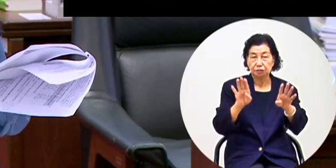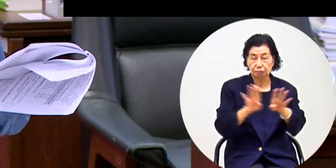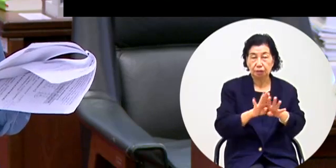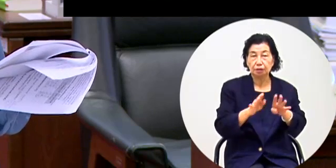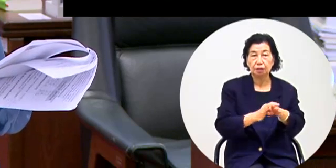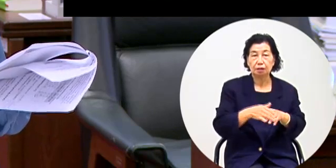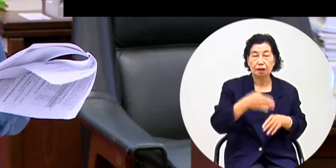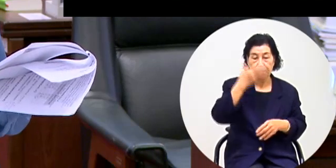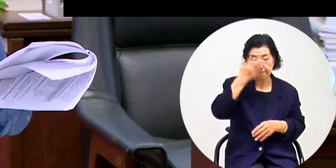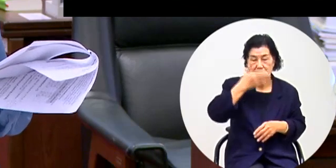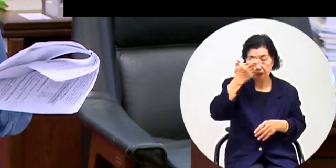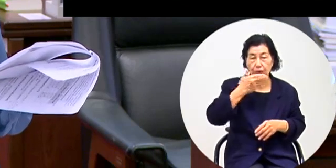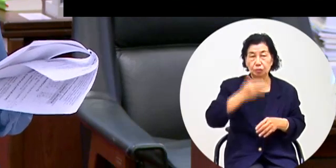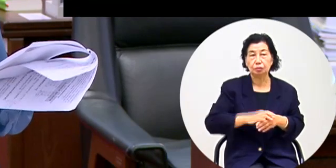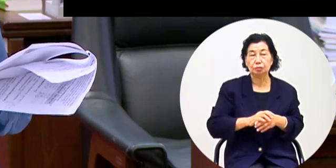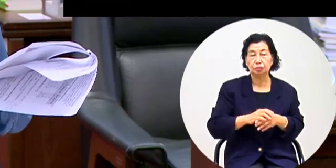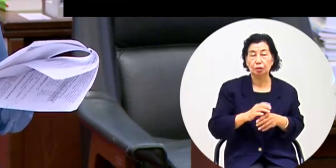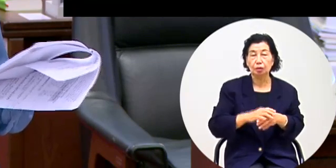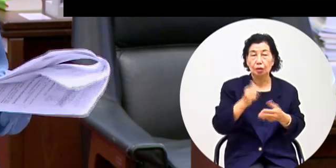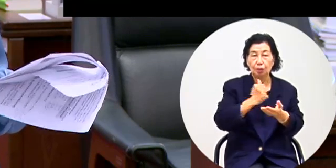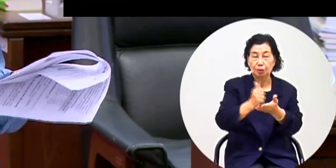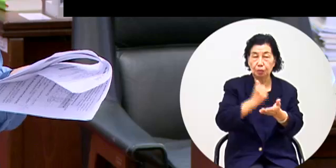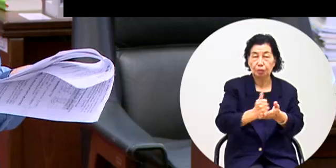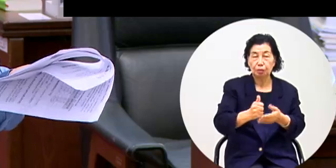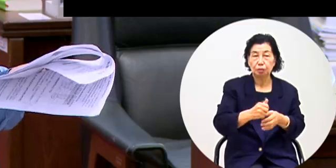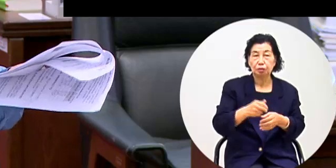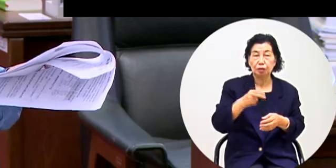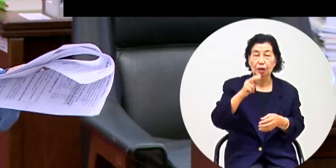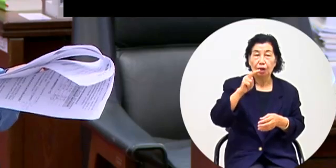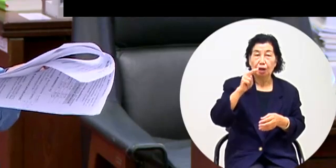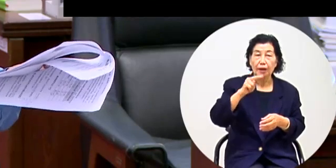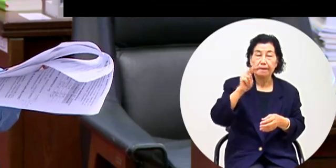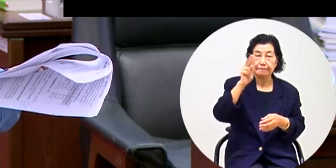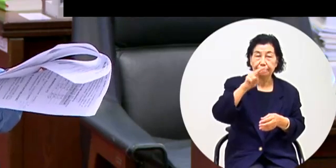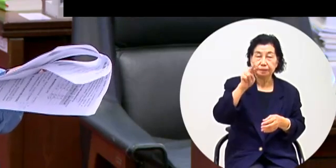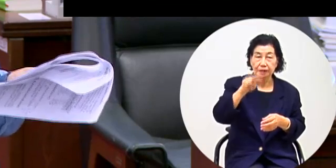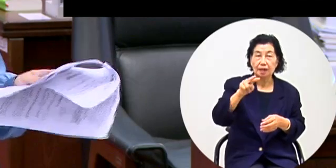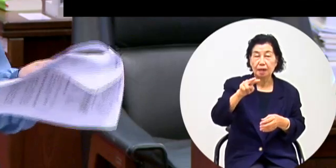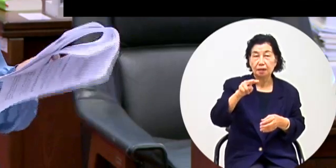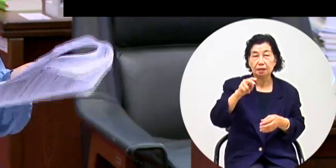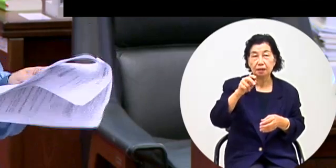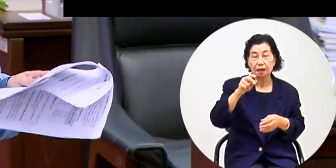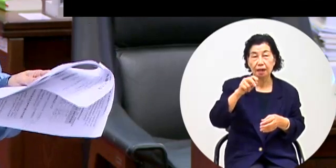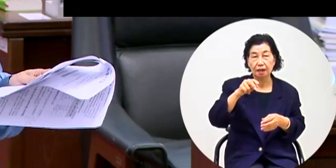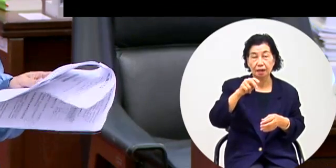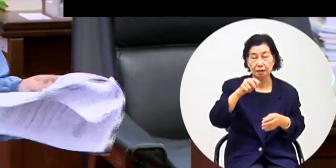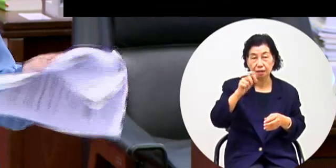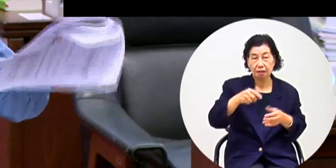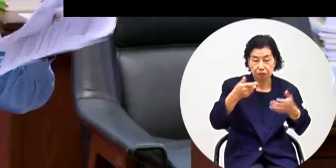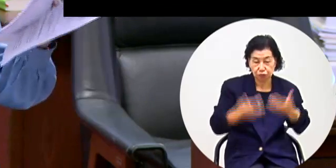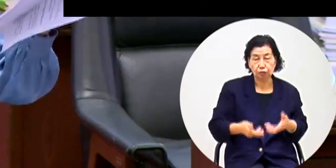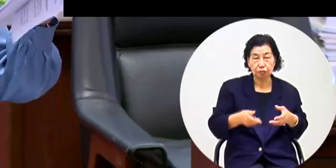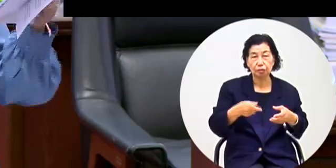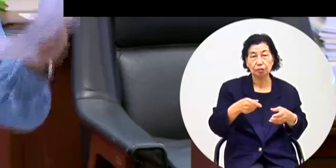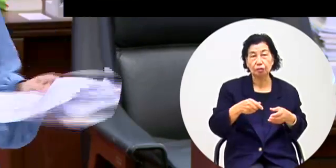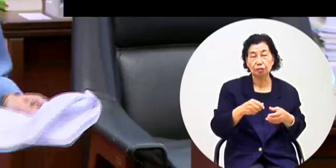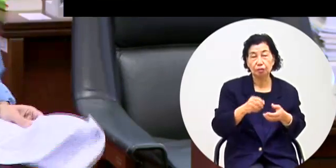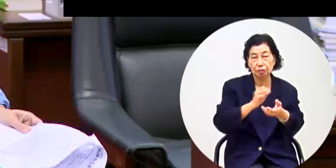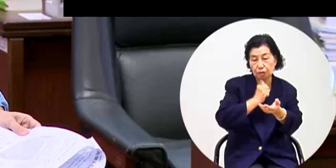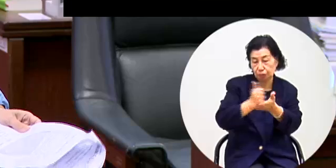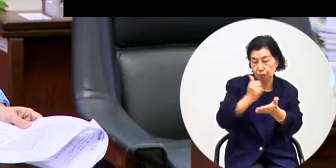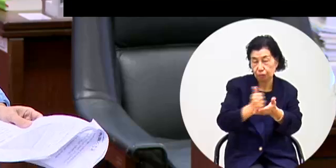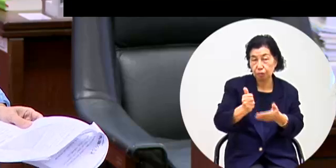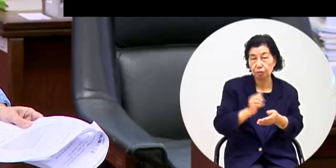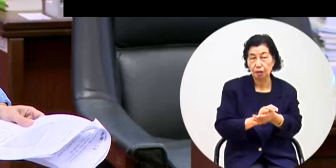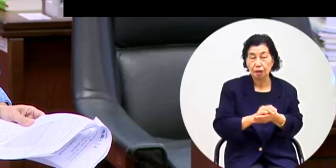了278公吨回去。三月应城才坏掉啊，比例有这么低吗？有人还连一